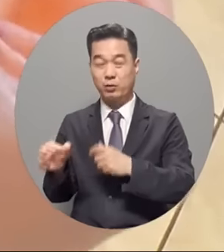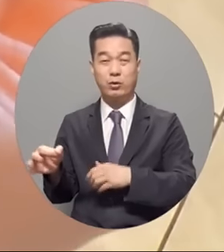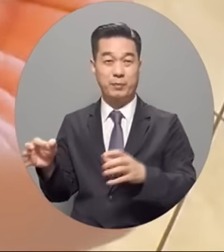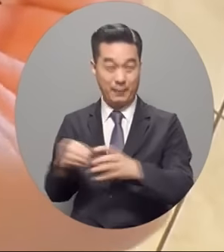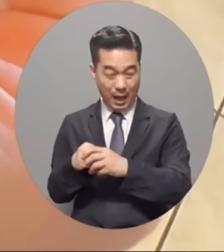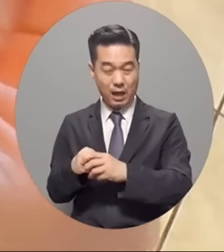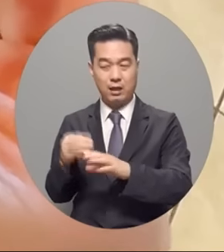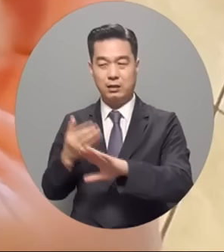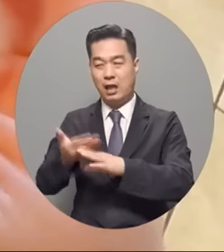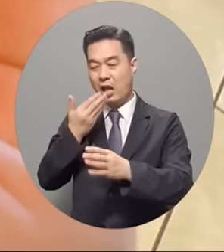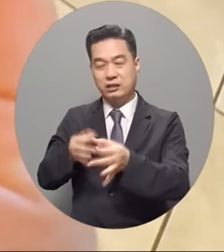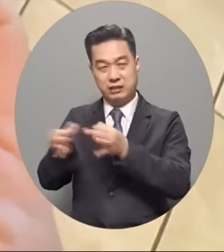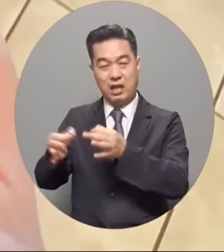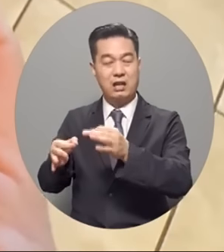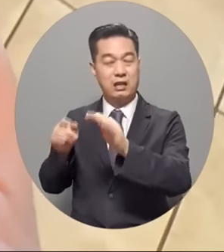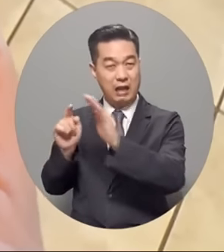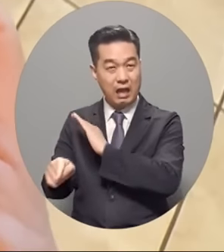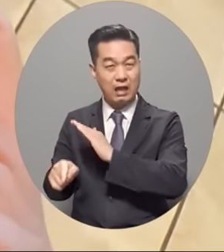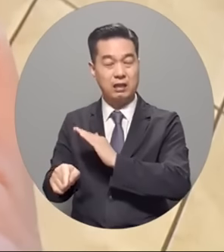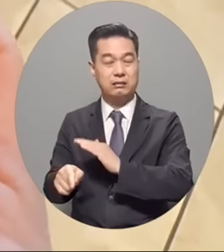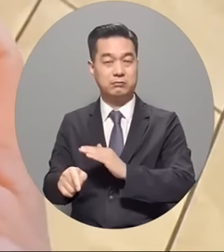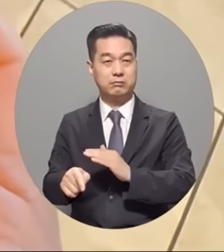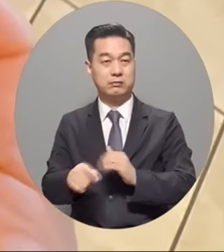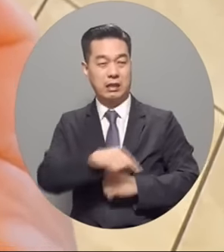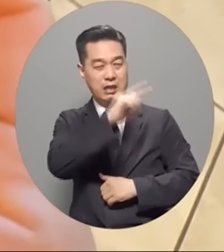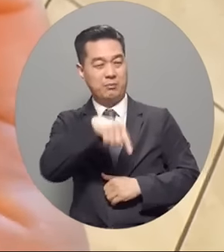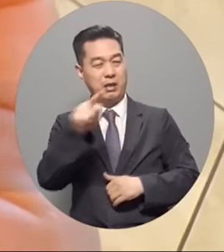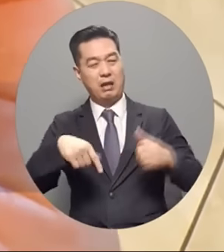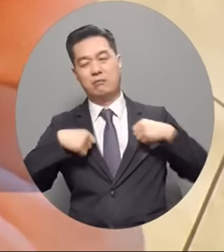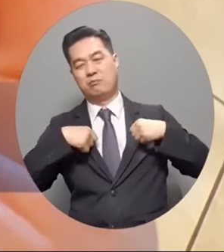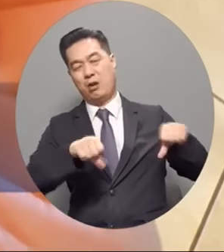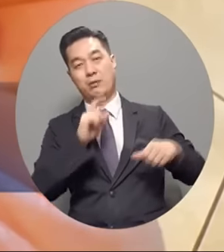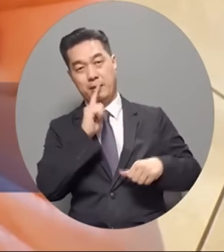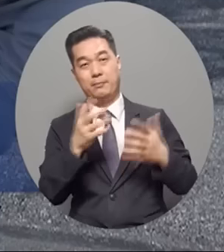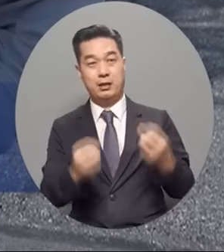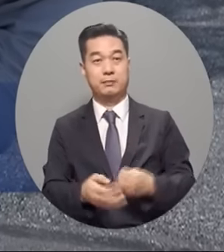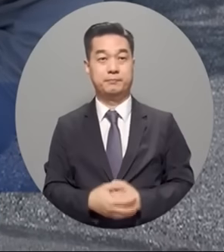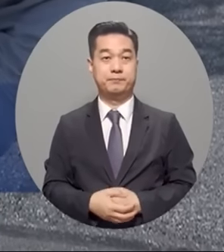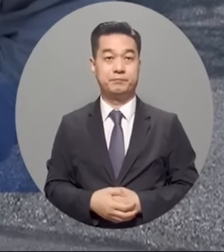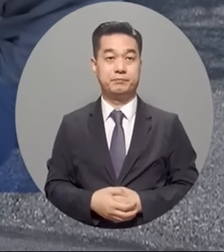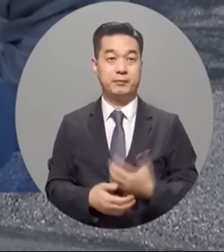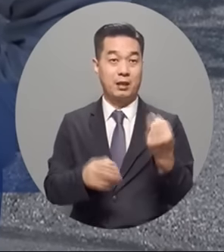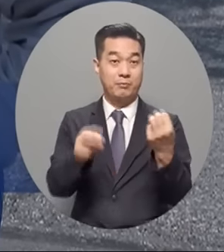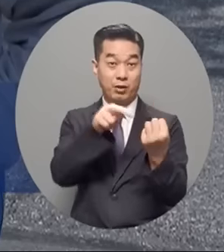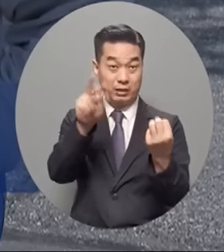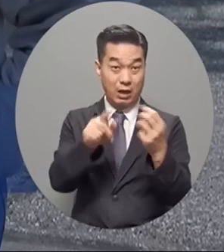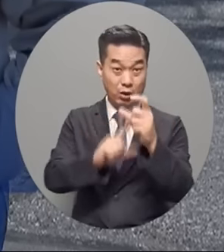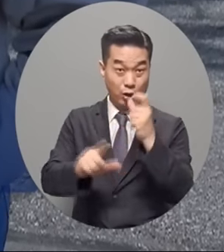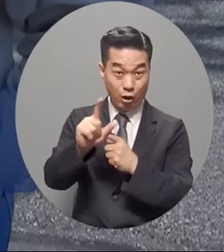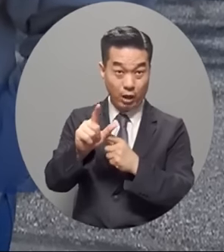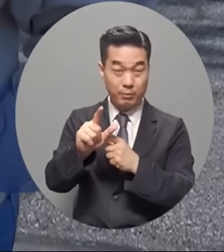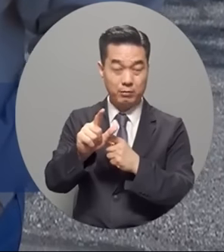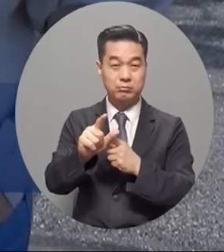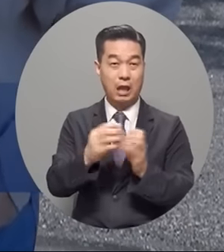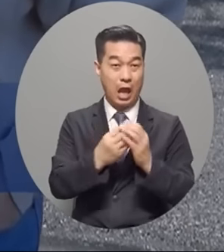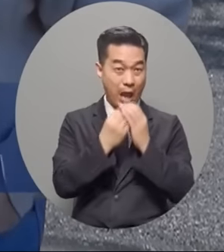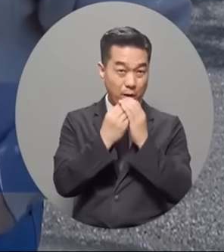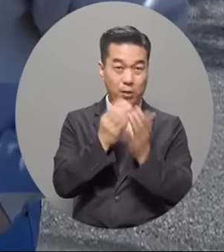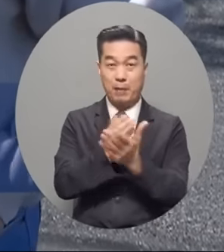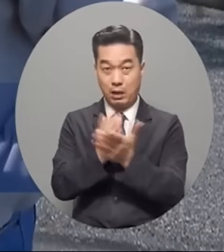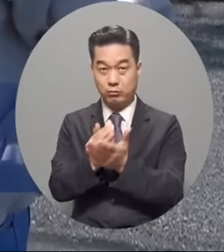가거나 아예 안 간다는 사람이 늘었습니다. Few more dollars, you get a nice meal with your family at a restaurant instead of going